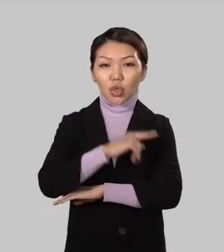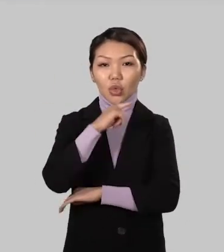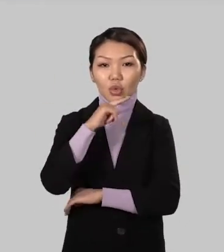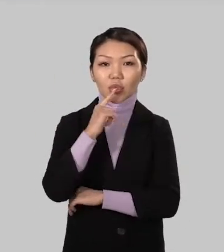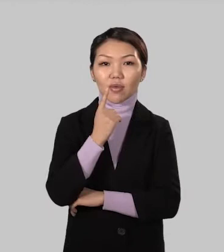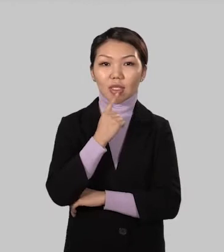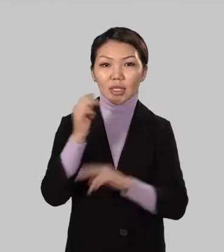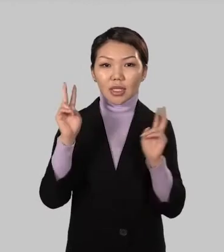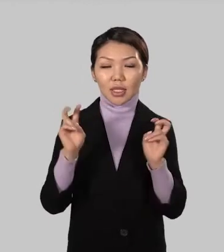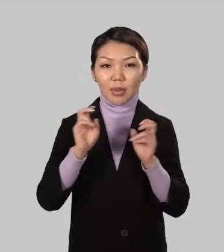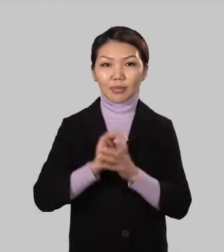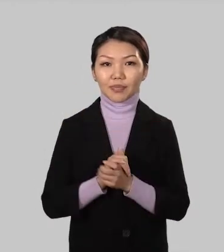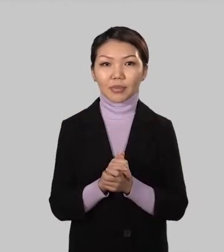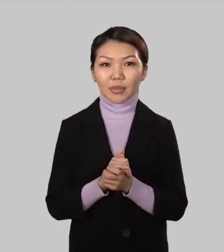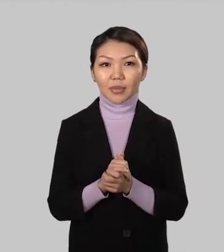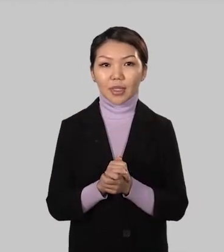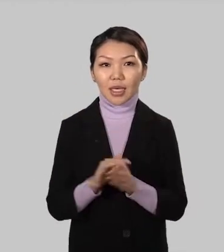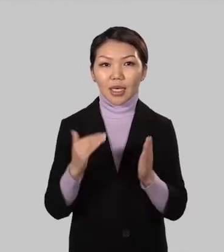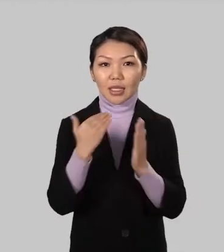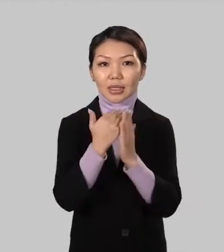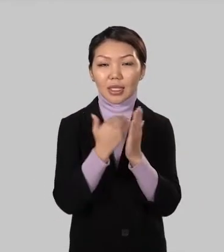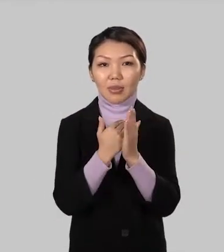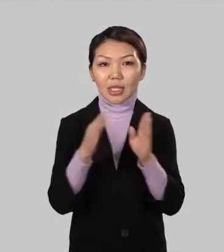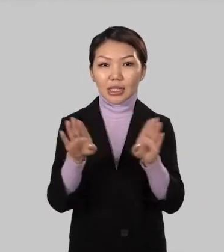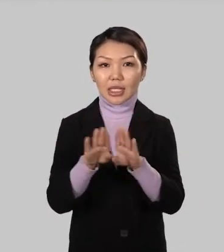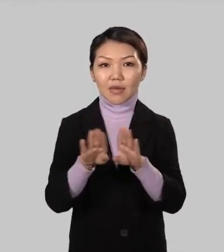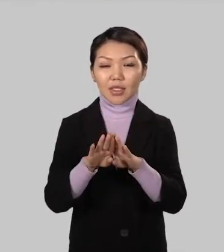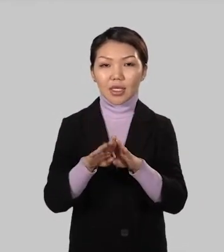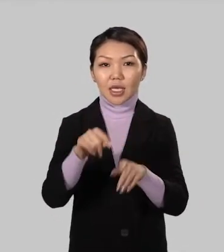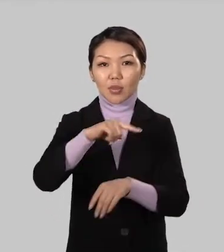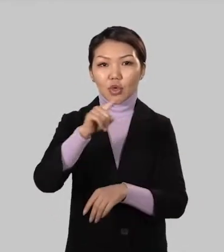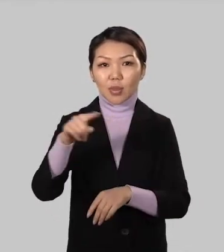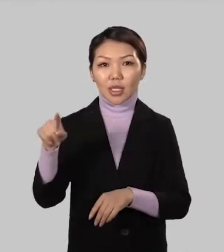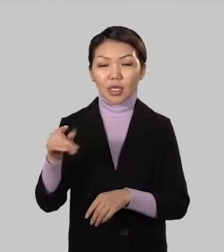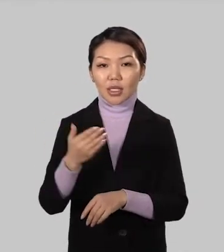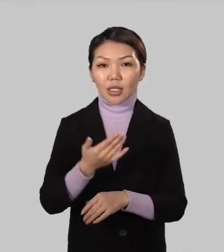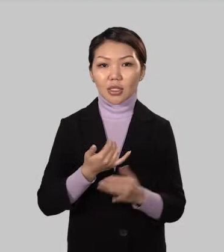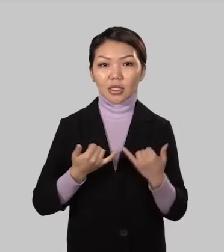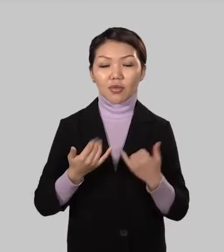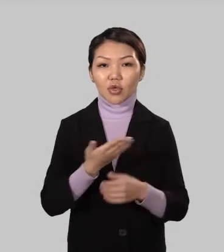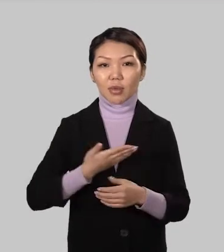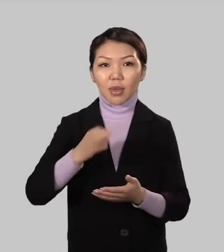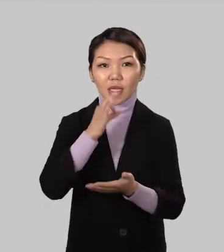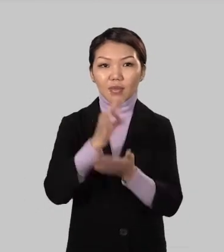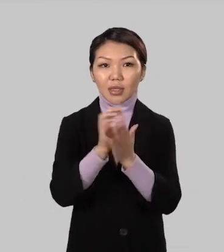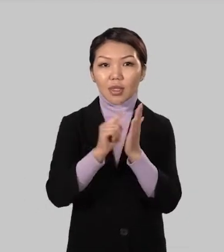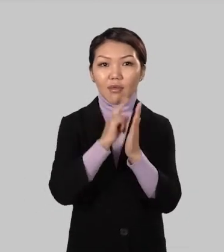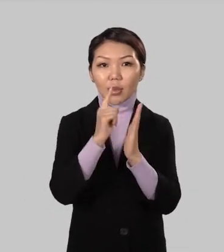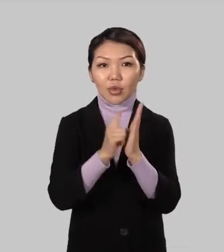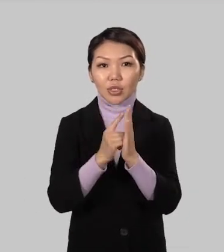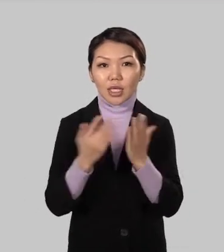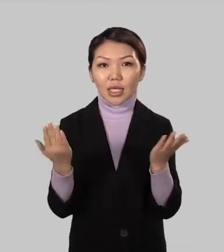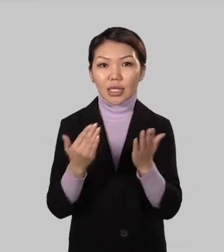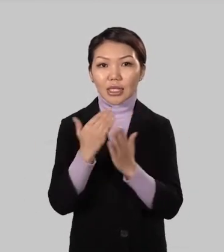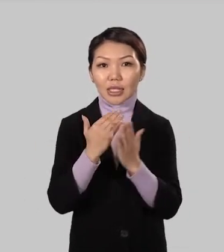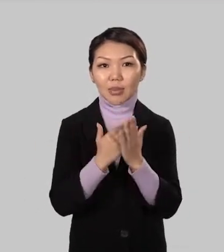тема урока степени сравнения имен прилагательных и сегодня на уроке мы ответим на вопросы